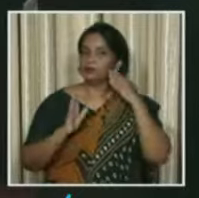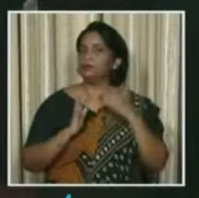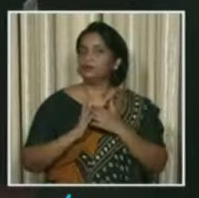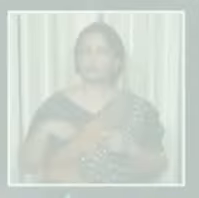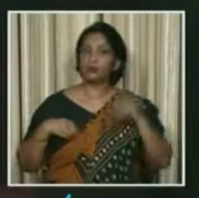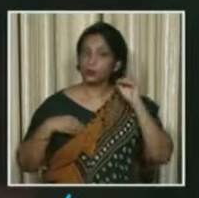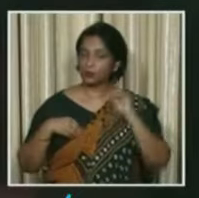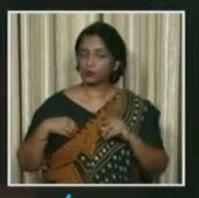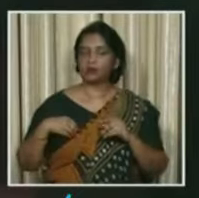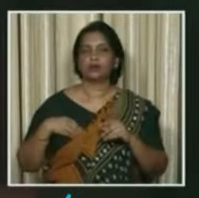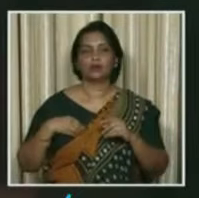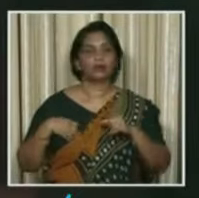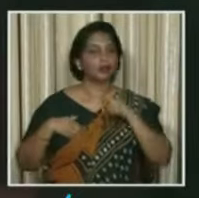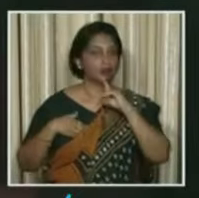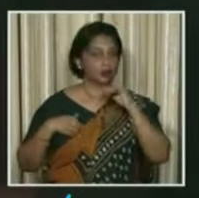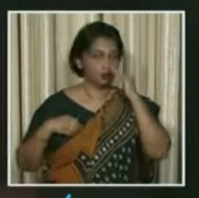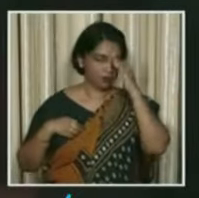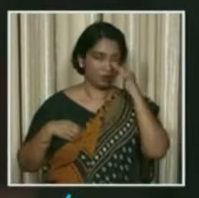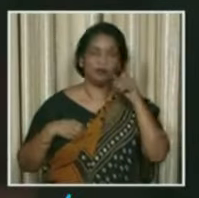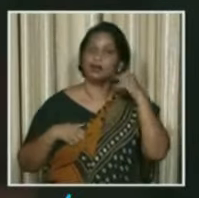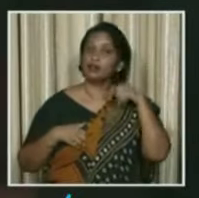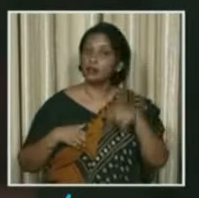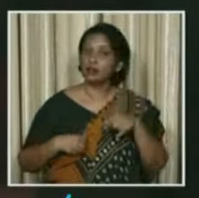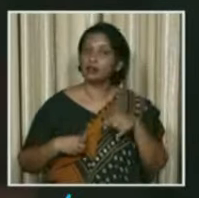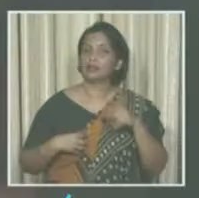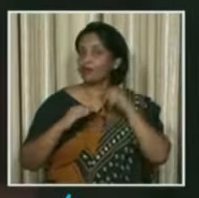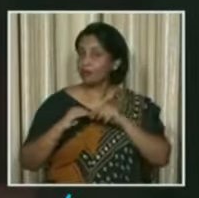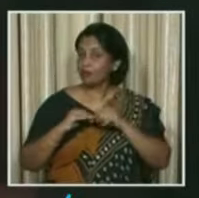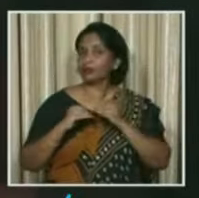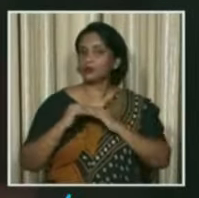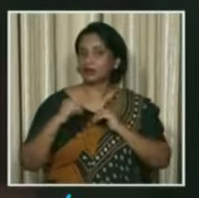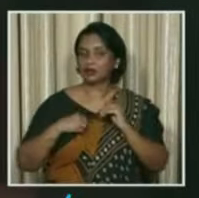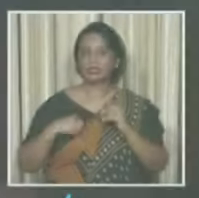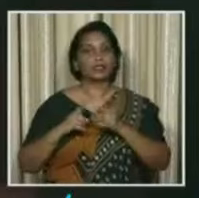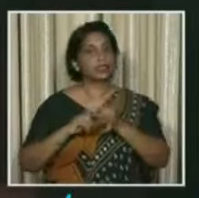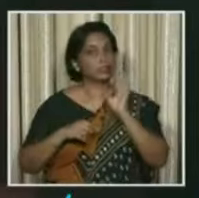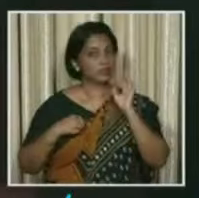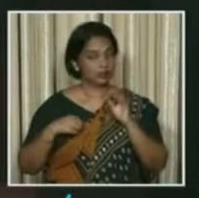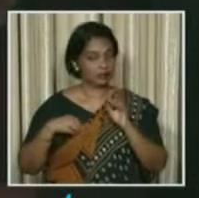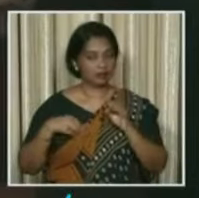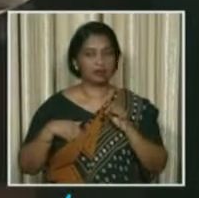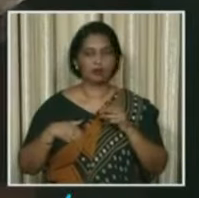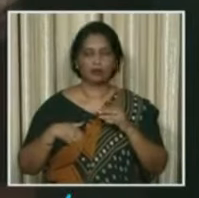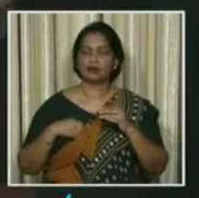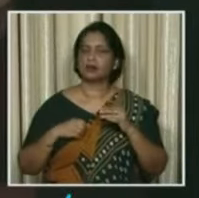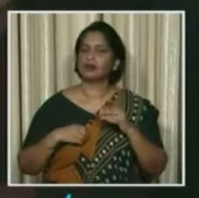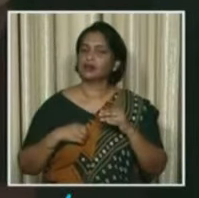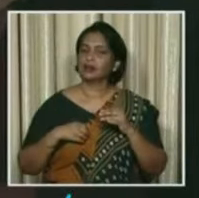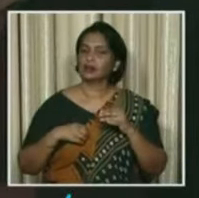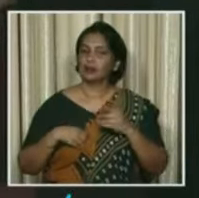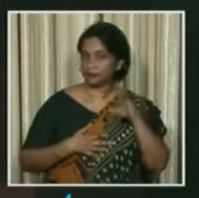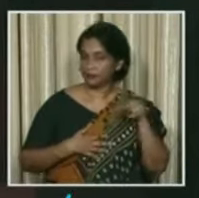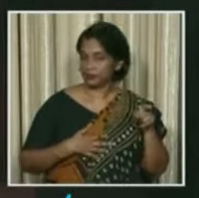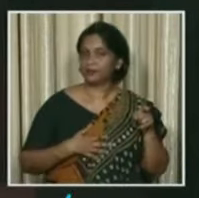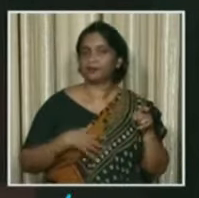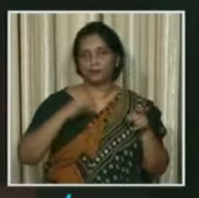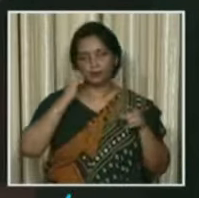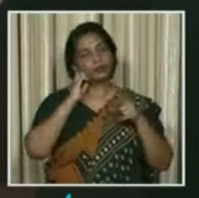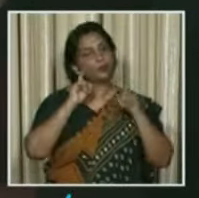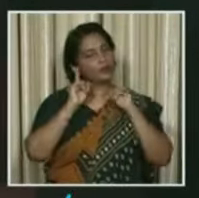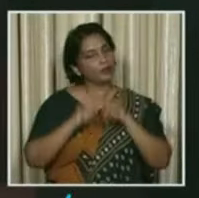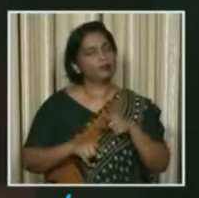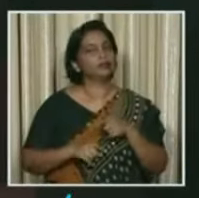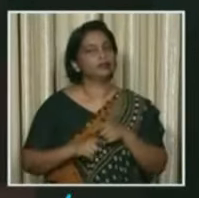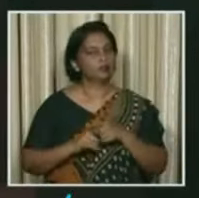ගන්න ක්‍රියාමාර්ගය කථානායකවරයාගේ මේ ලිපිය පදනම් කරගෙන ජනාධිපතිවරයා මම හිතන්නේ ජනාධිපතිවරයා හොඳ උගත් නීතිඥවරේ මේ